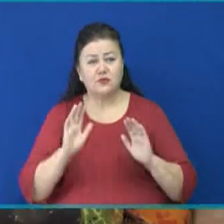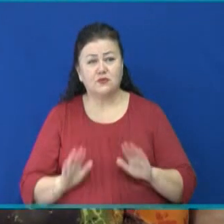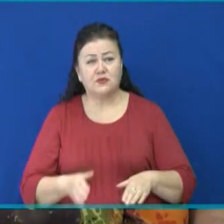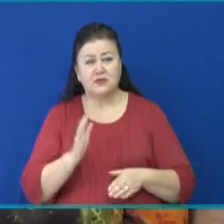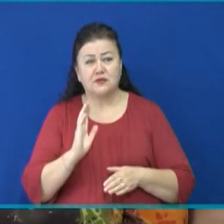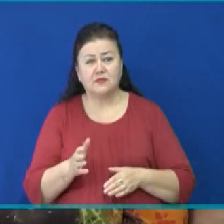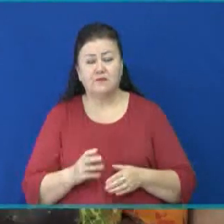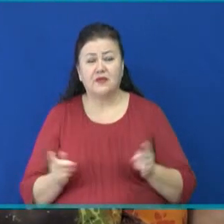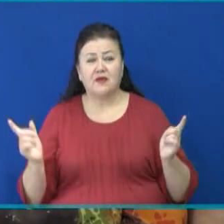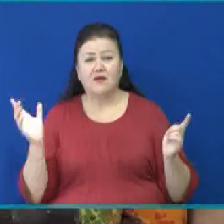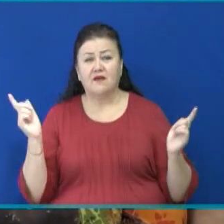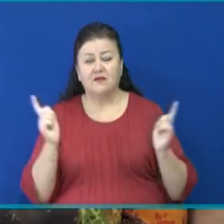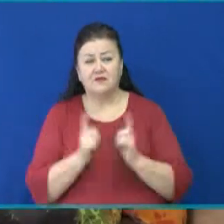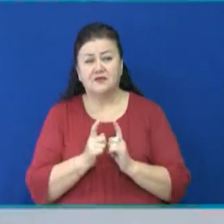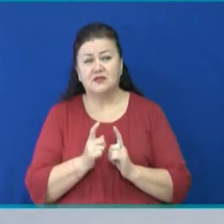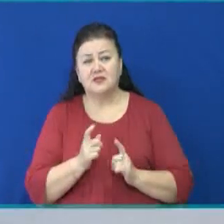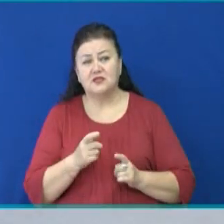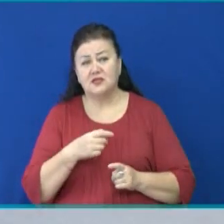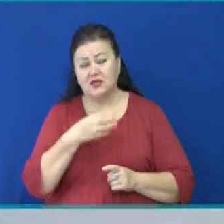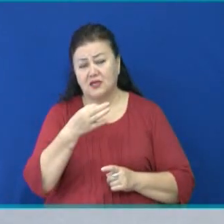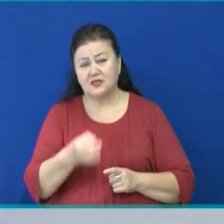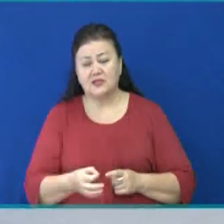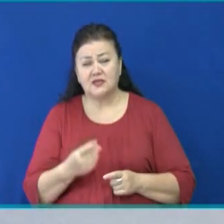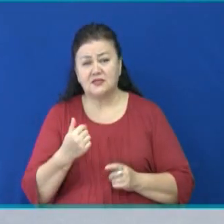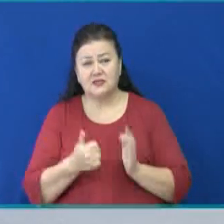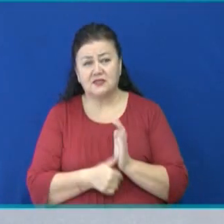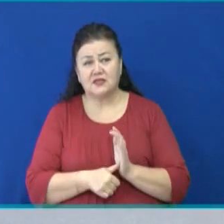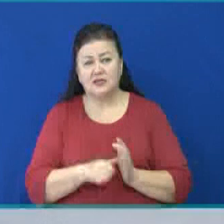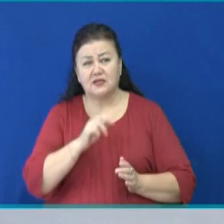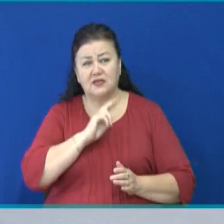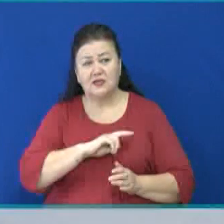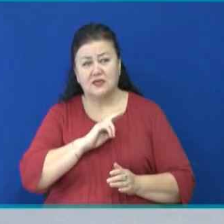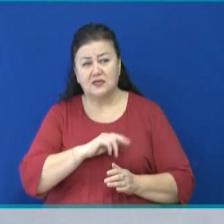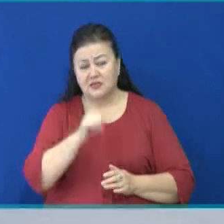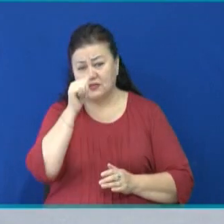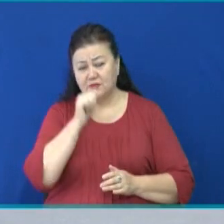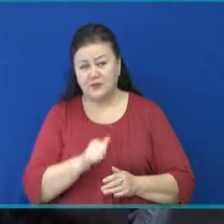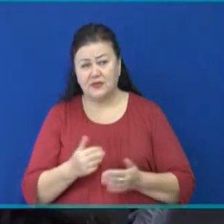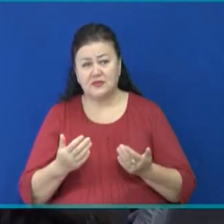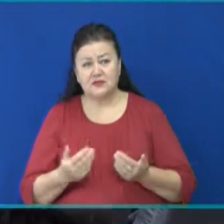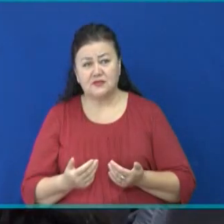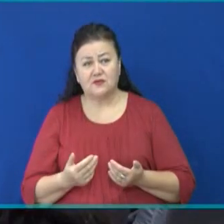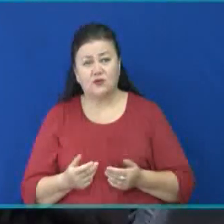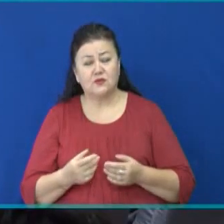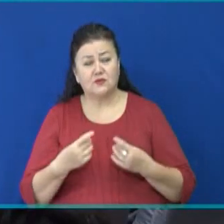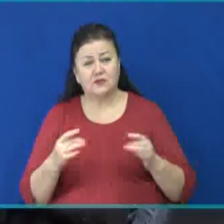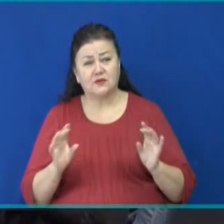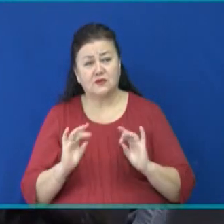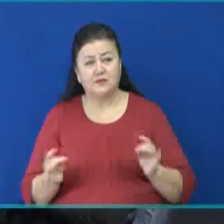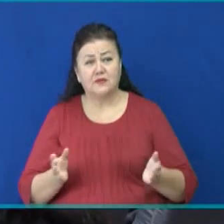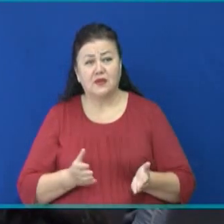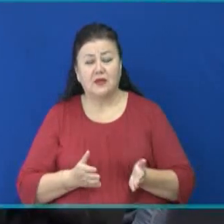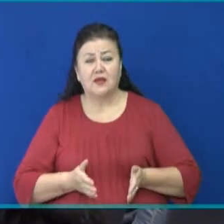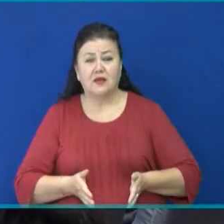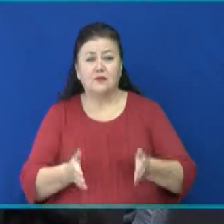встречи аким Бескарагайского района рассказал о проведенной работе за первое полугодие и остановился на работе отдельных сфер. Также он рассказал о путях